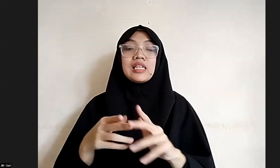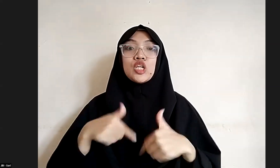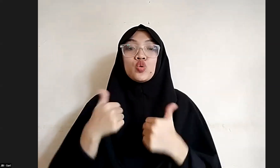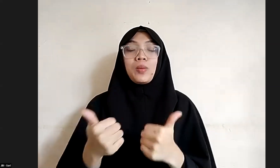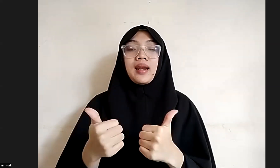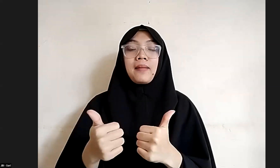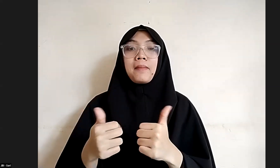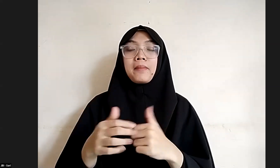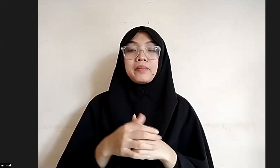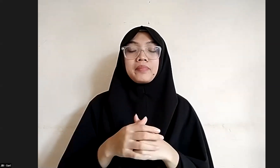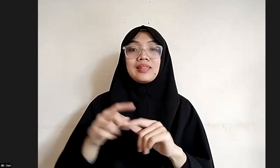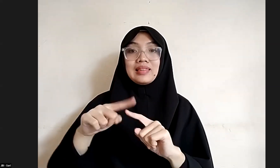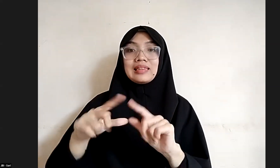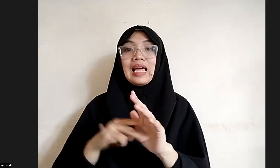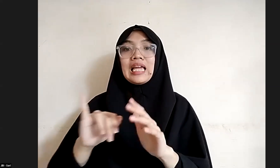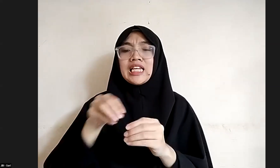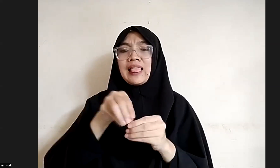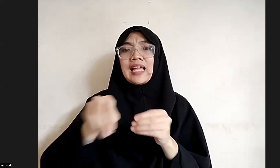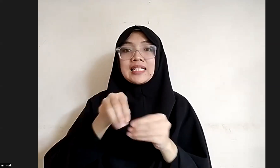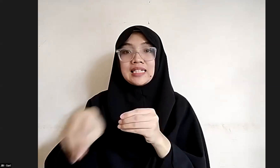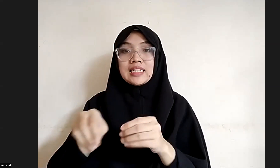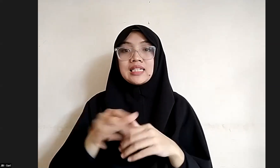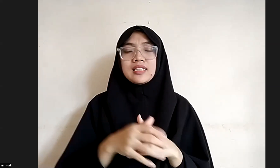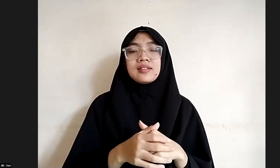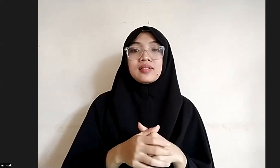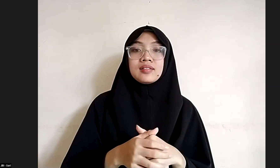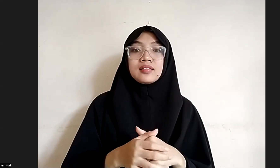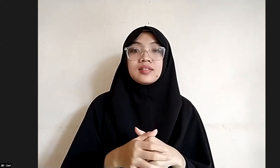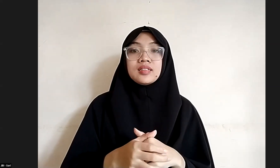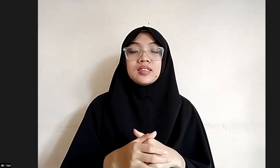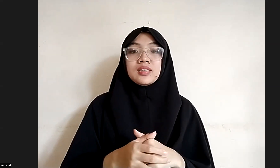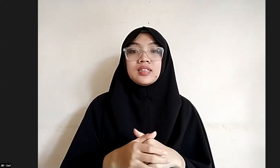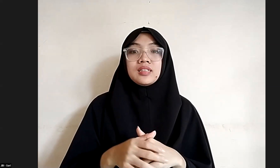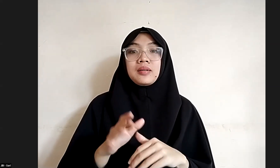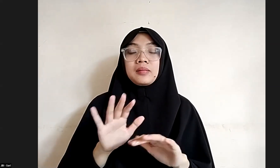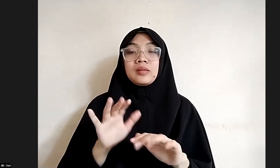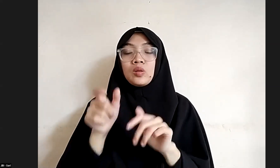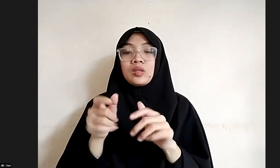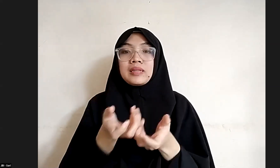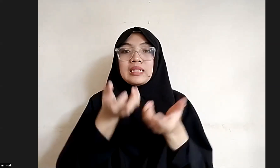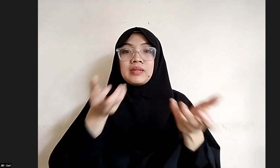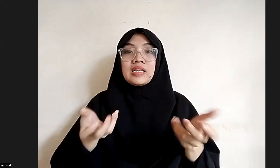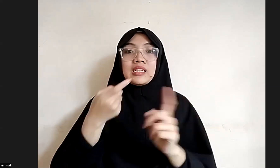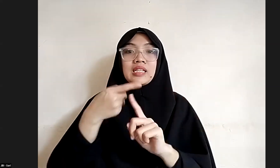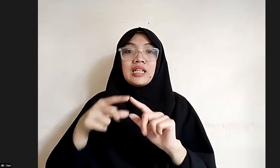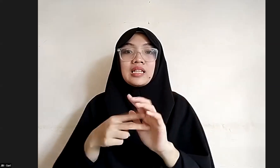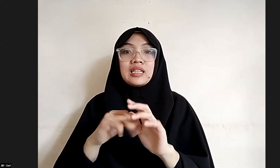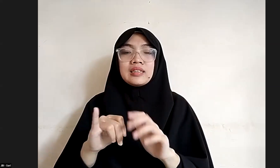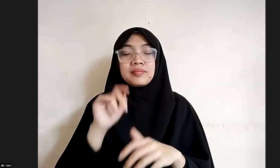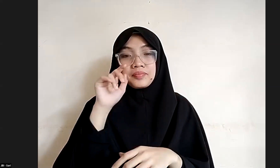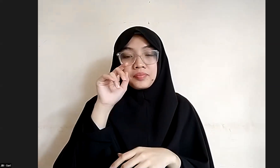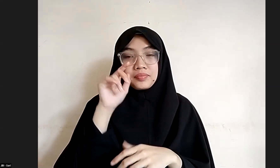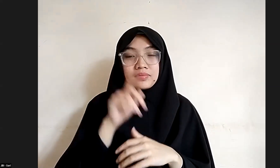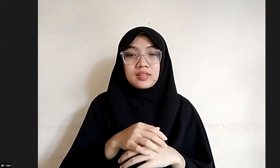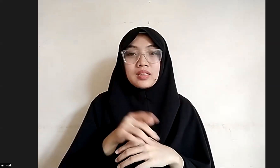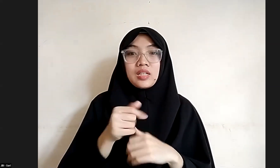dipisah, penghidupan itu sendiri, tani itu sendiri, sehingga tani itu bukan untuk penghidupan, tapi untuk bertahan, gitu kira-kira. Maka upaya